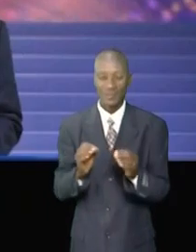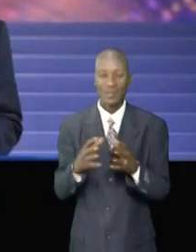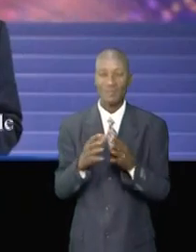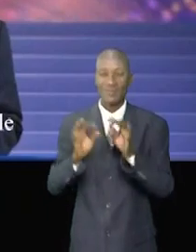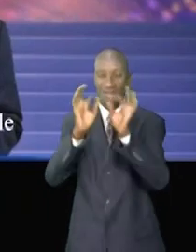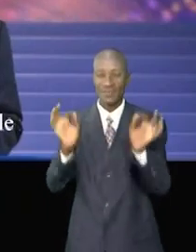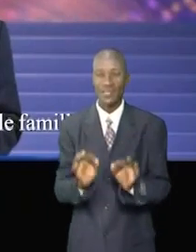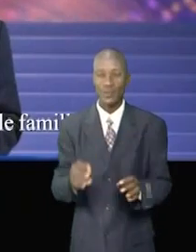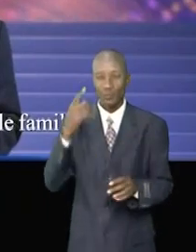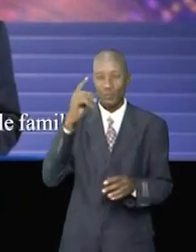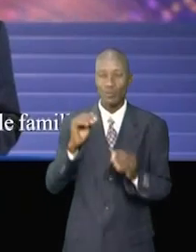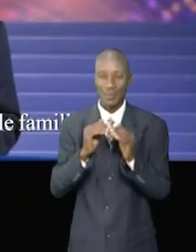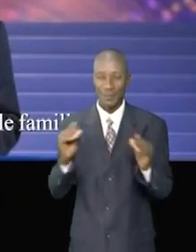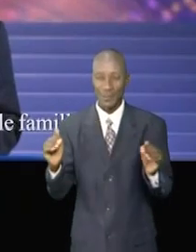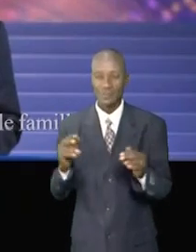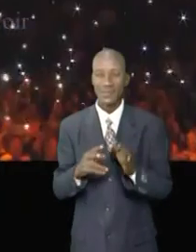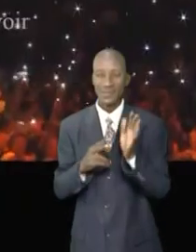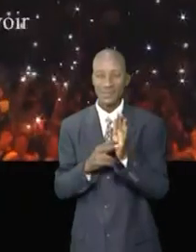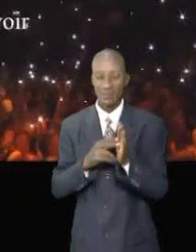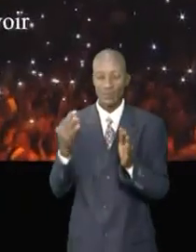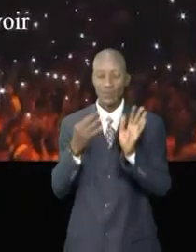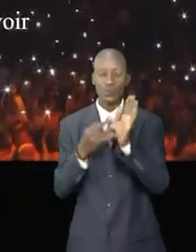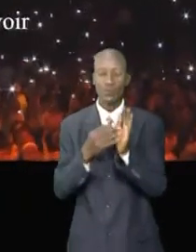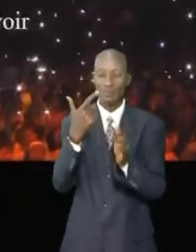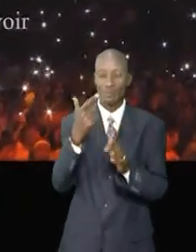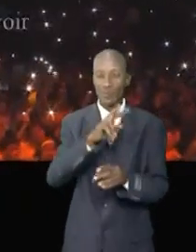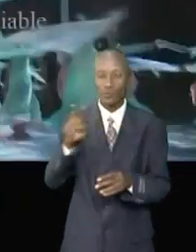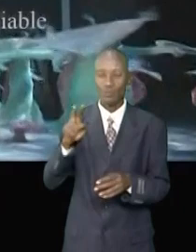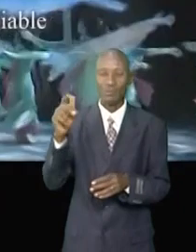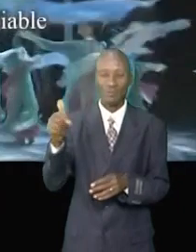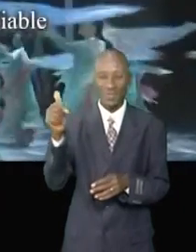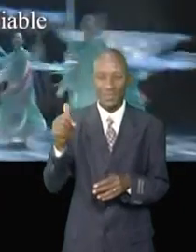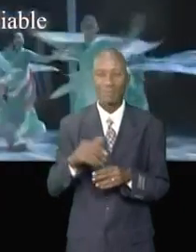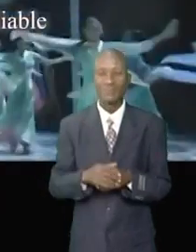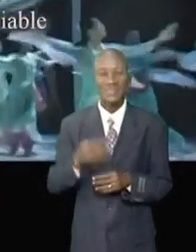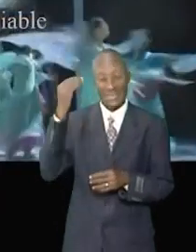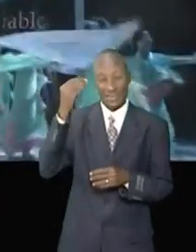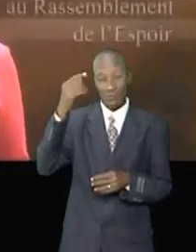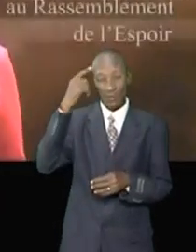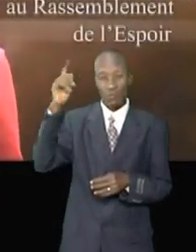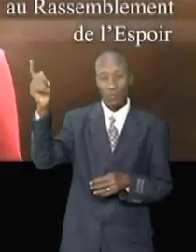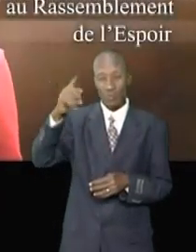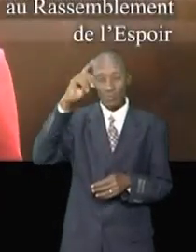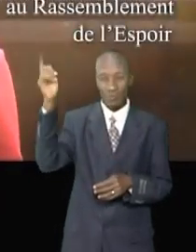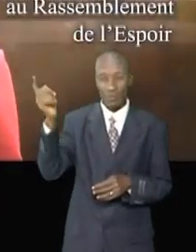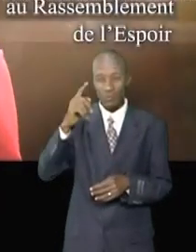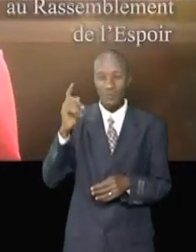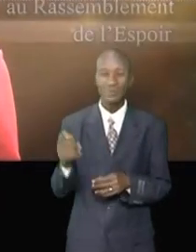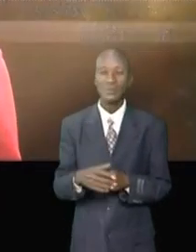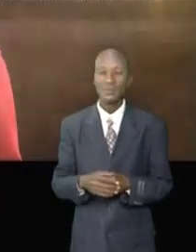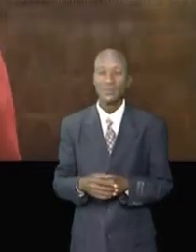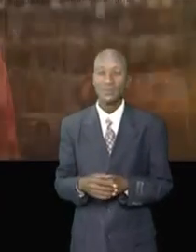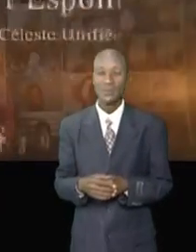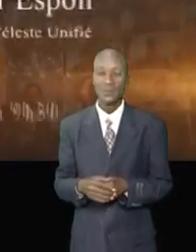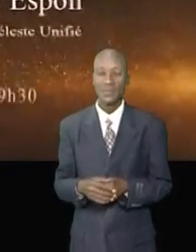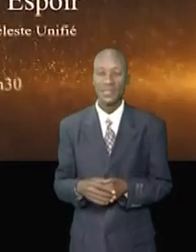ce dimanche 28 février 2021. Ces assises d'espoir pour le monde connaîtront la participation de plusieurs leaders